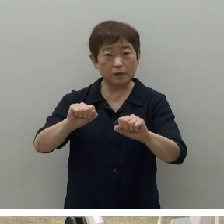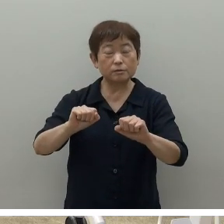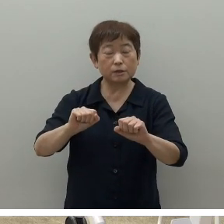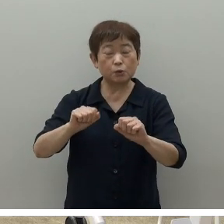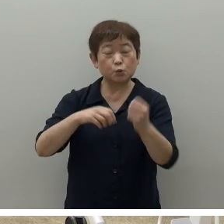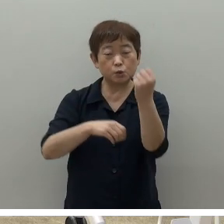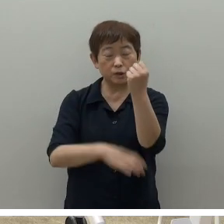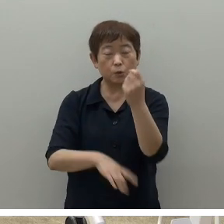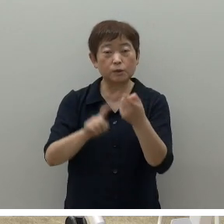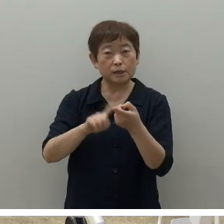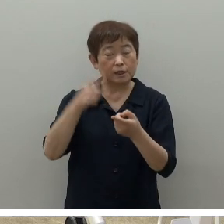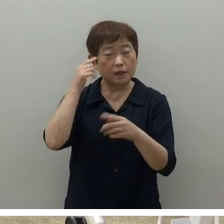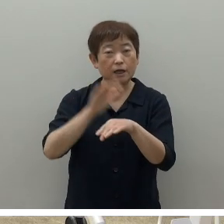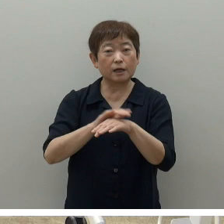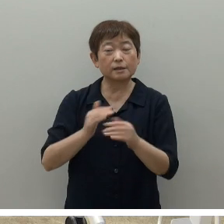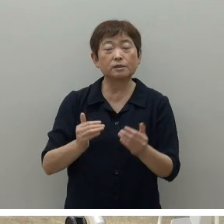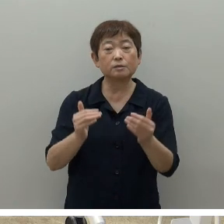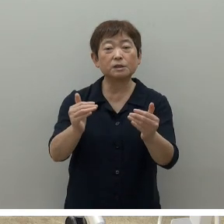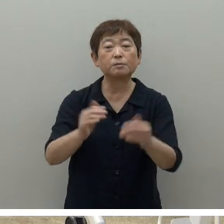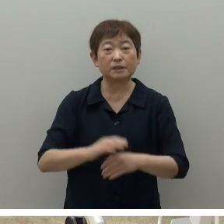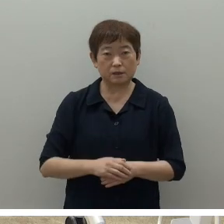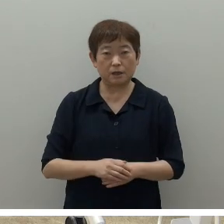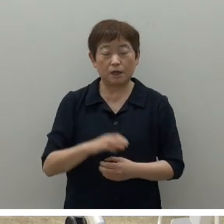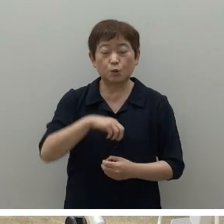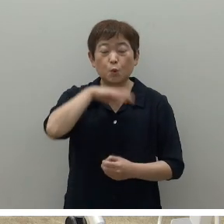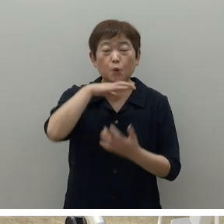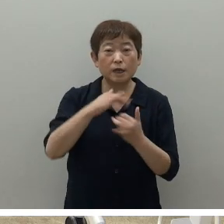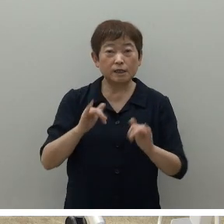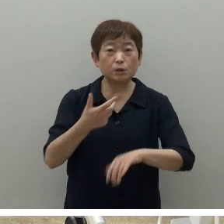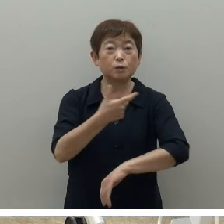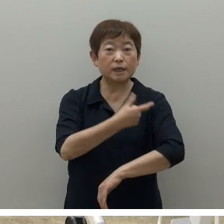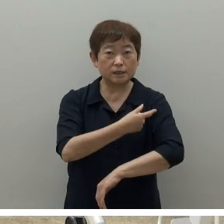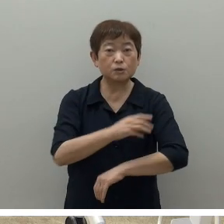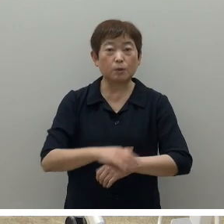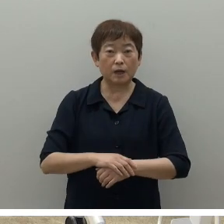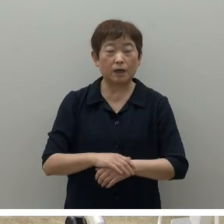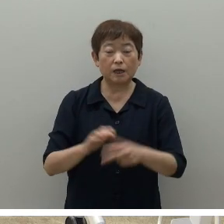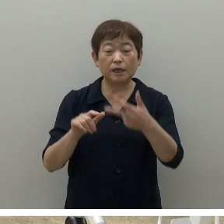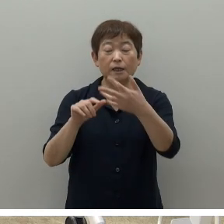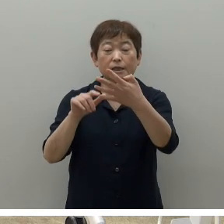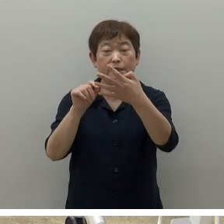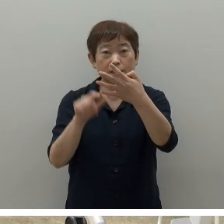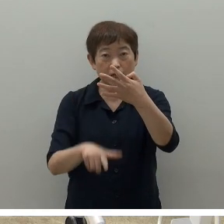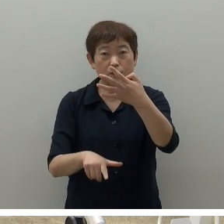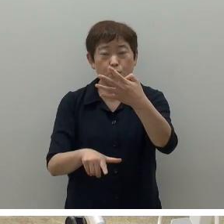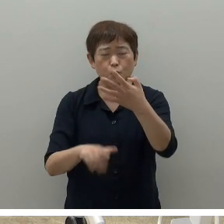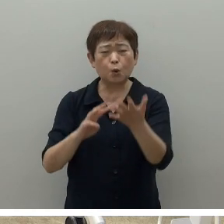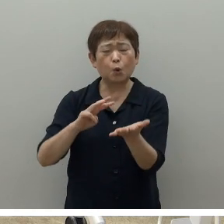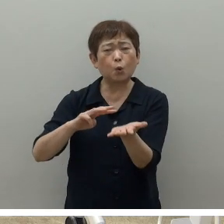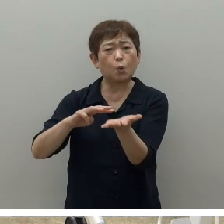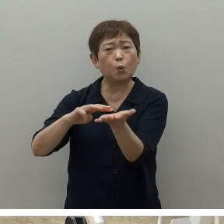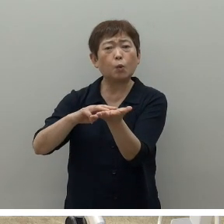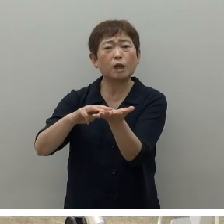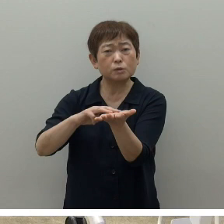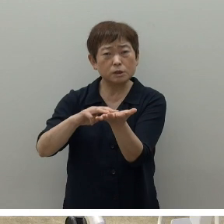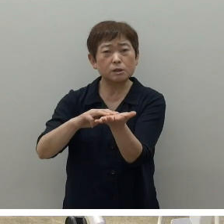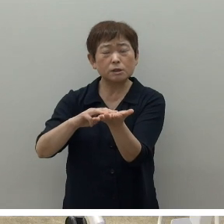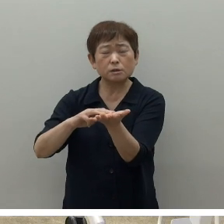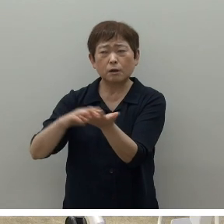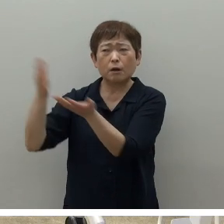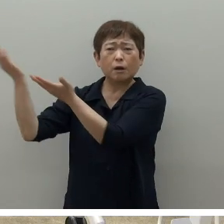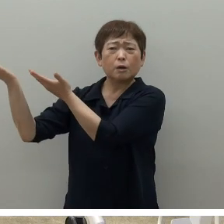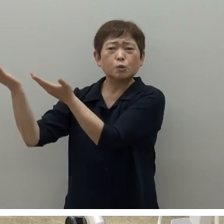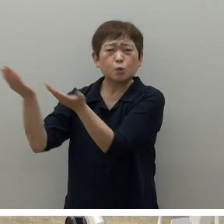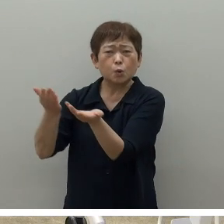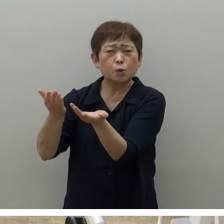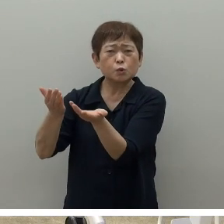めてまいりました。高齢者の接種につきましては、4月のワクチン接種、ワクチン